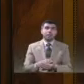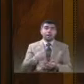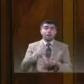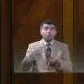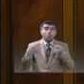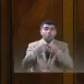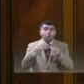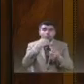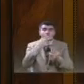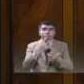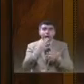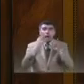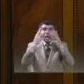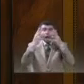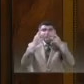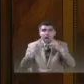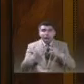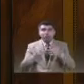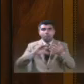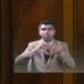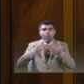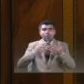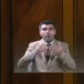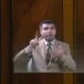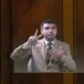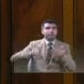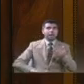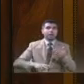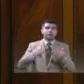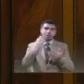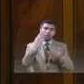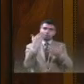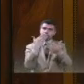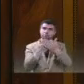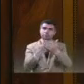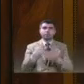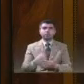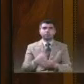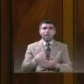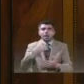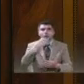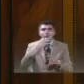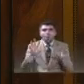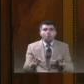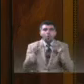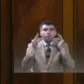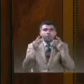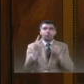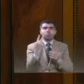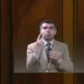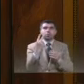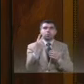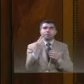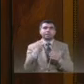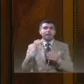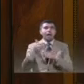الأرقام تتكلم بنفسها. وهنا بغيت نركز على واحد جوج نقاط سيد رئيس الحكومة